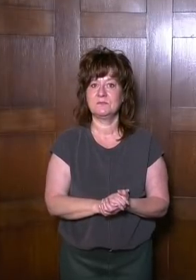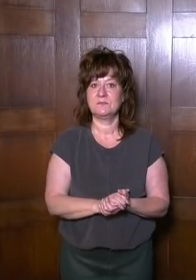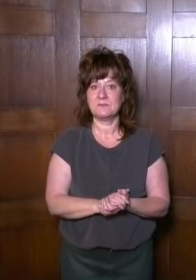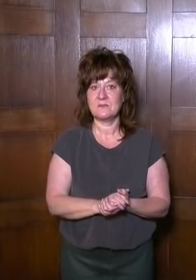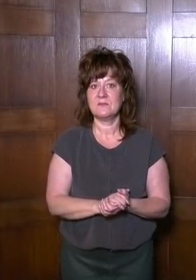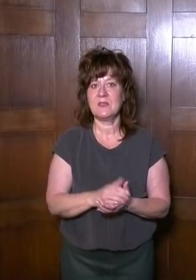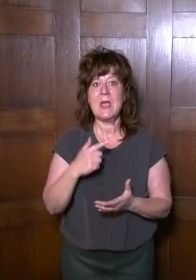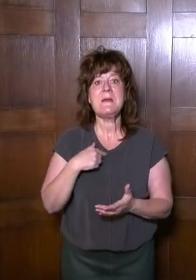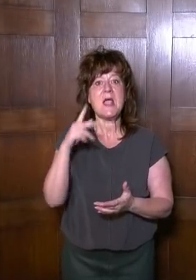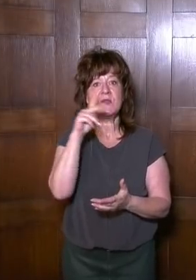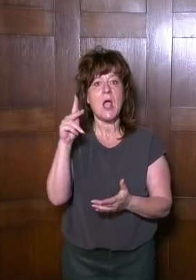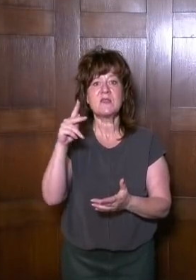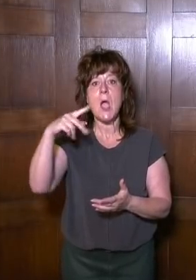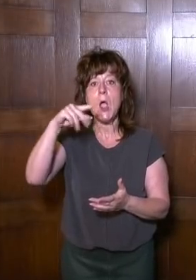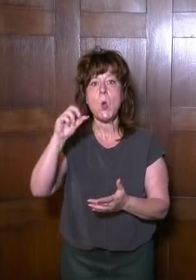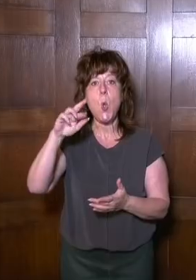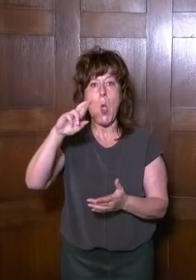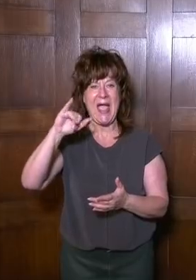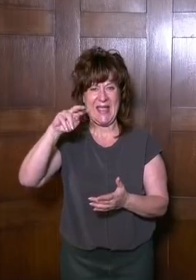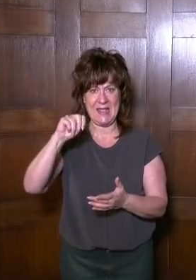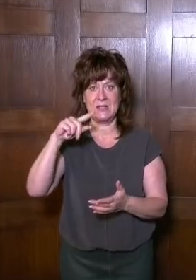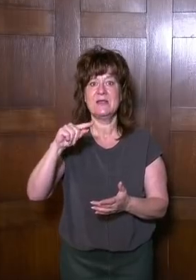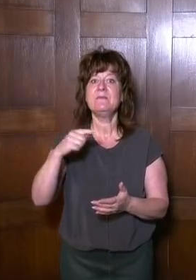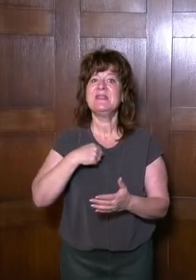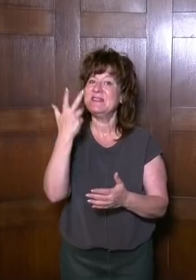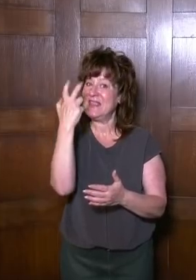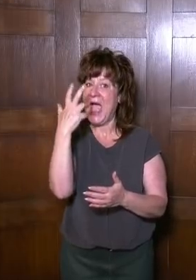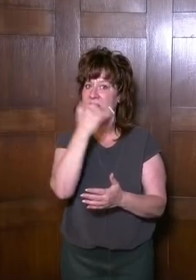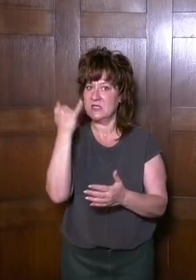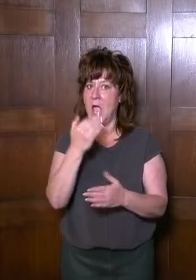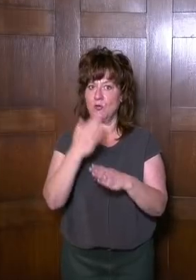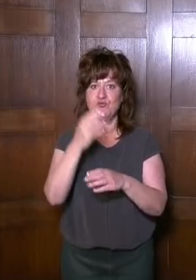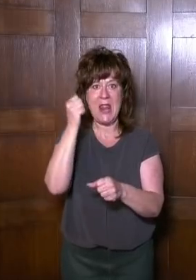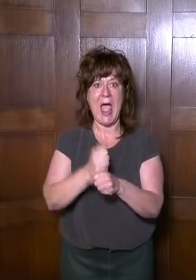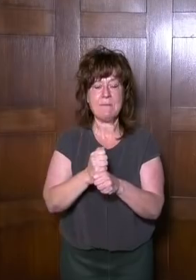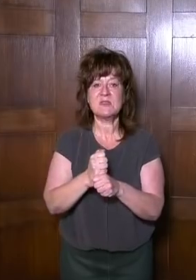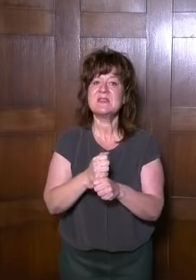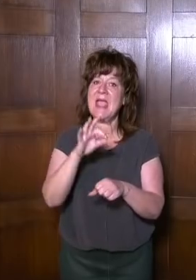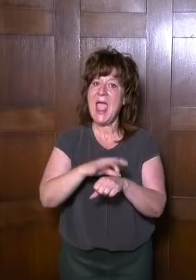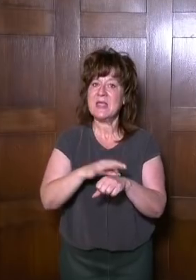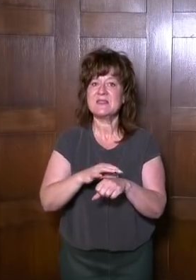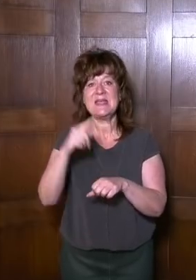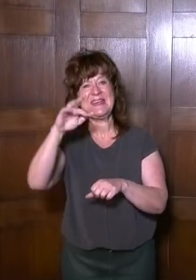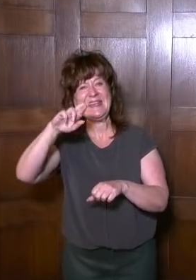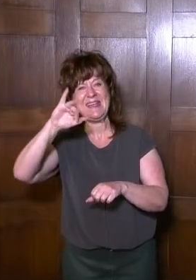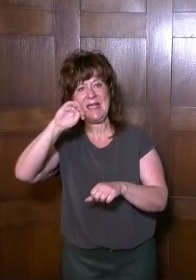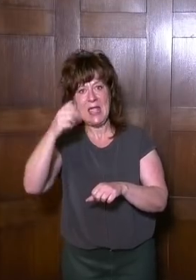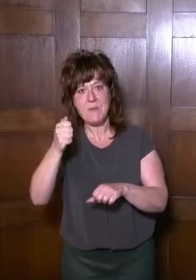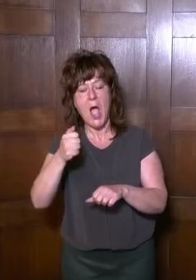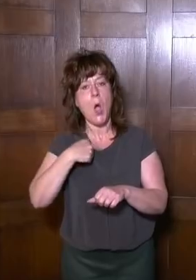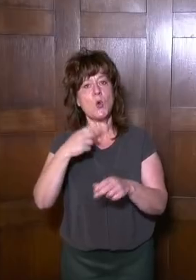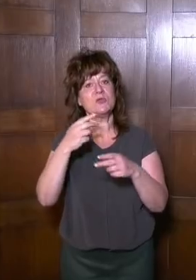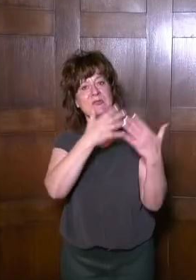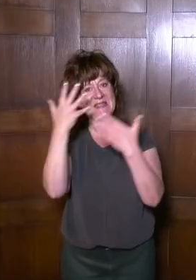Mein Name ist Krause Döring. Ich bin seit 30 Jahren Amtsärztin, 20 Jahre in Krimmer im Landkreis Leipzig und seit 10 Jahren in der Stadt